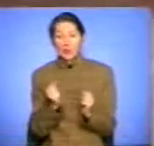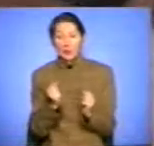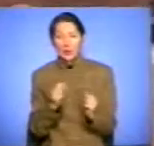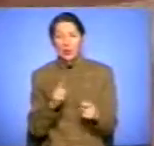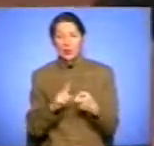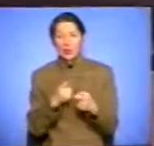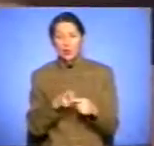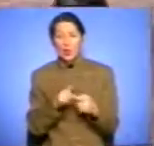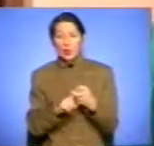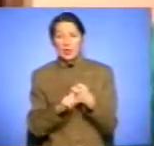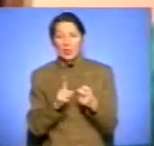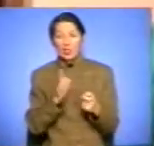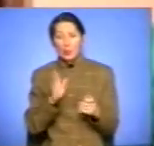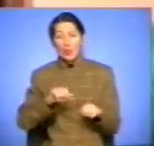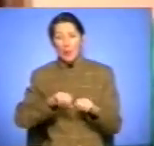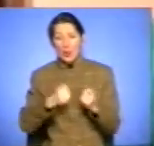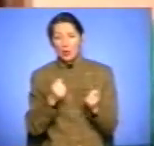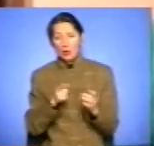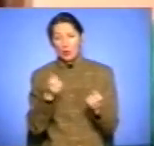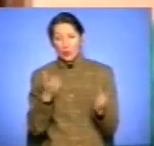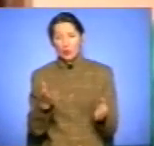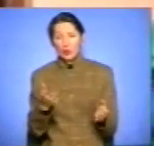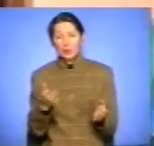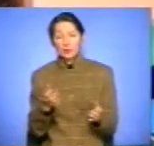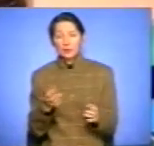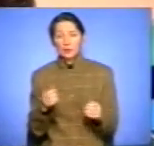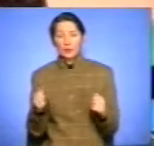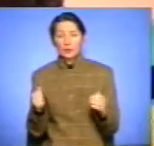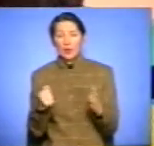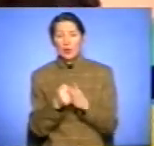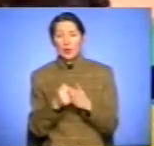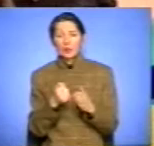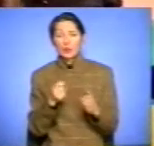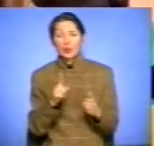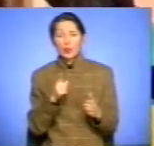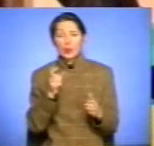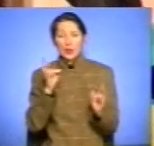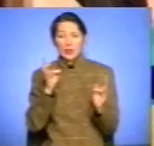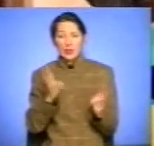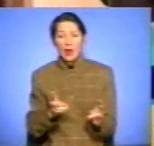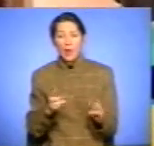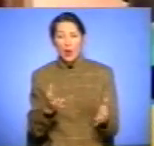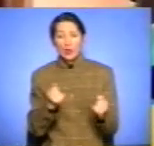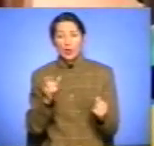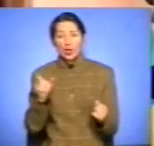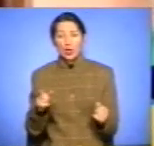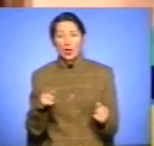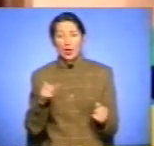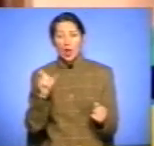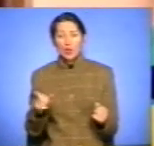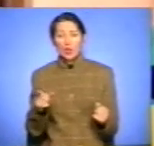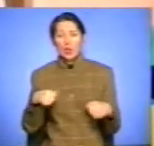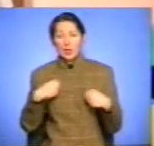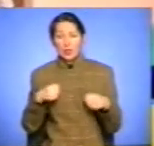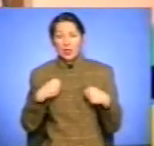обійдеться подряпинами А чому наприклад отримує людина коп тому що вона старається згрупуватися відповідно виставляє чи